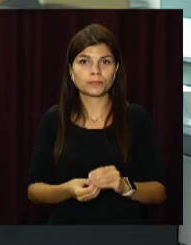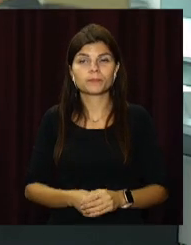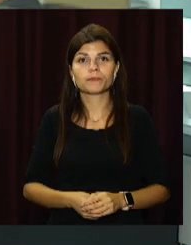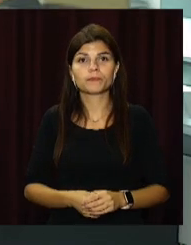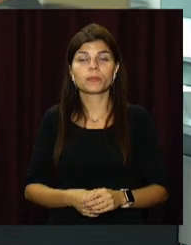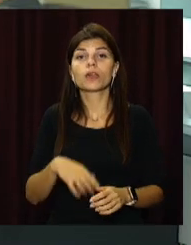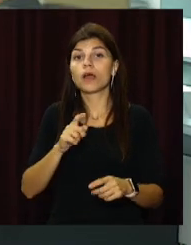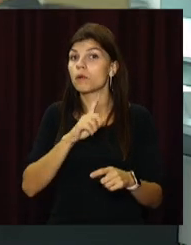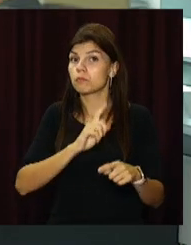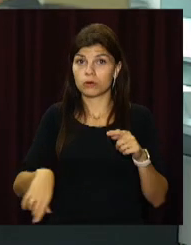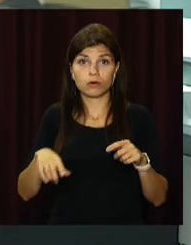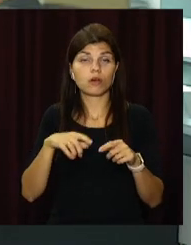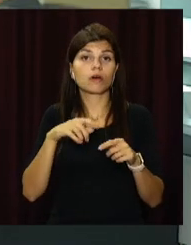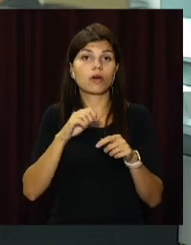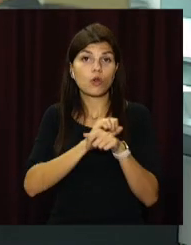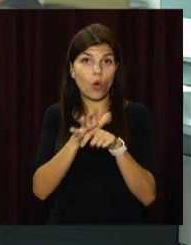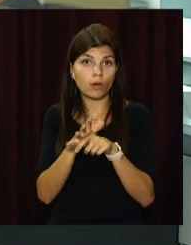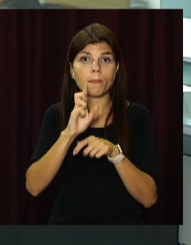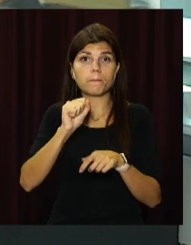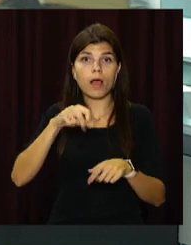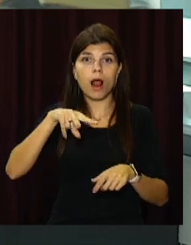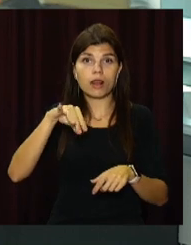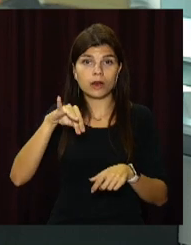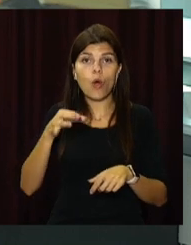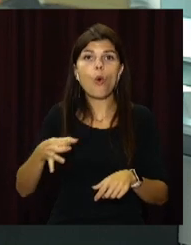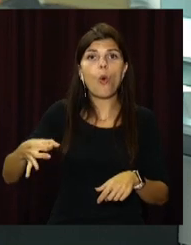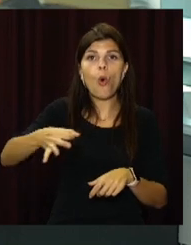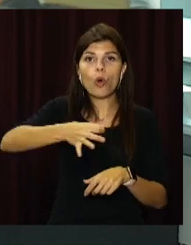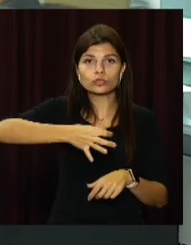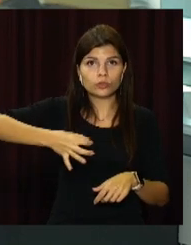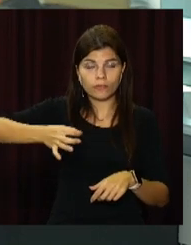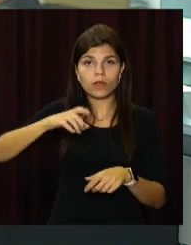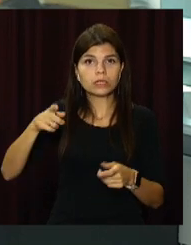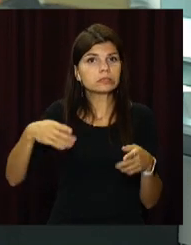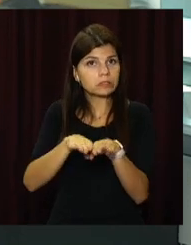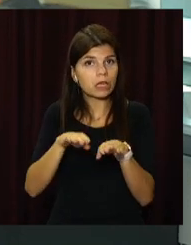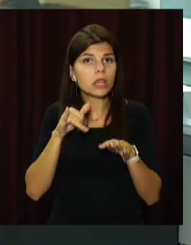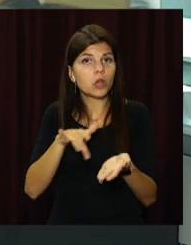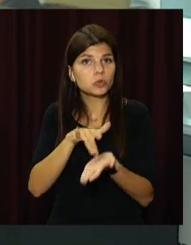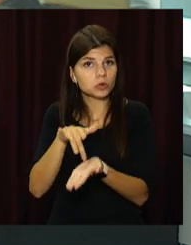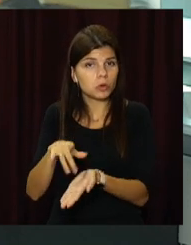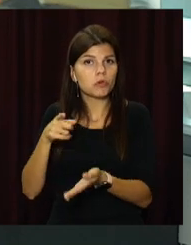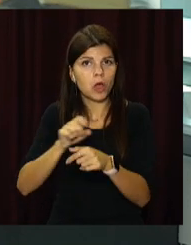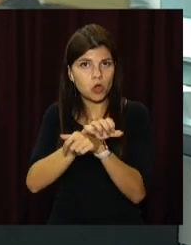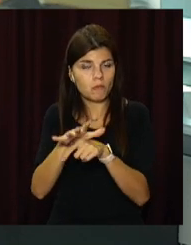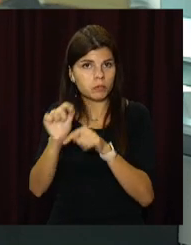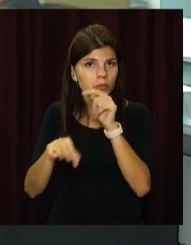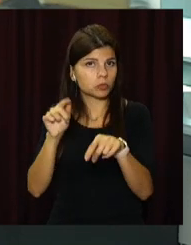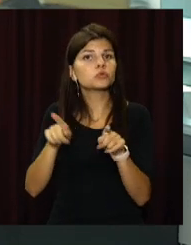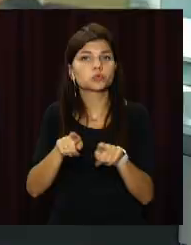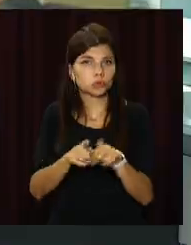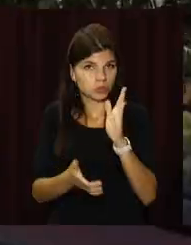Швидко шириться коронавірус і на Балі, тому острів поки залишається закритим для туристів. Таке рішення ухвалила місцева